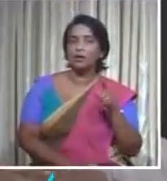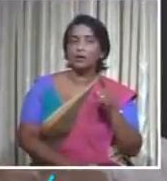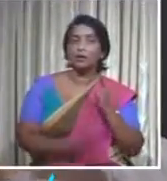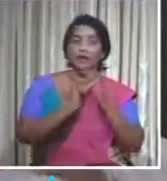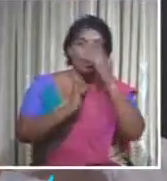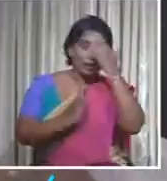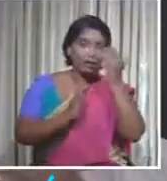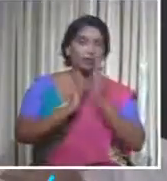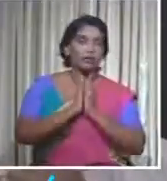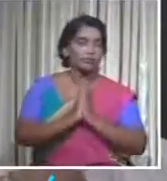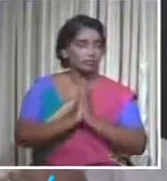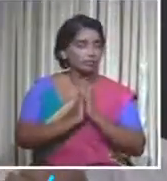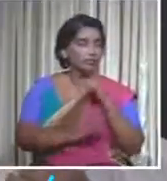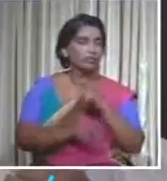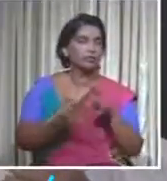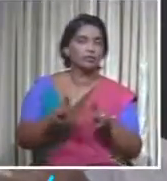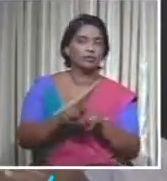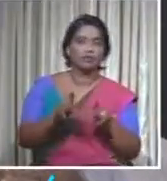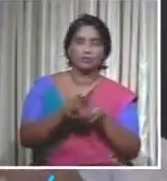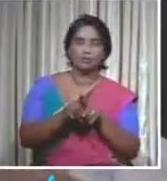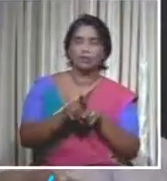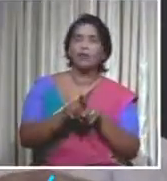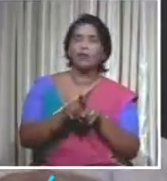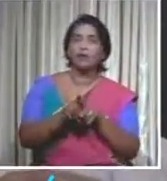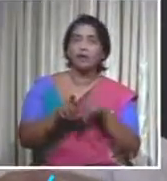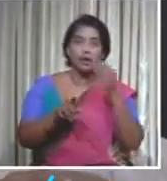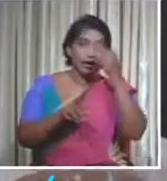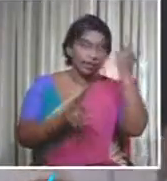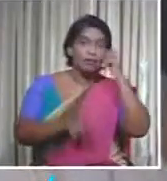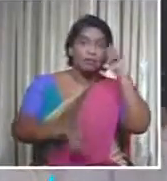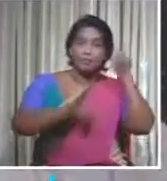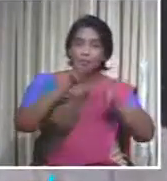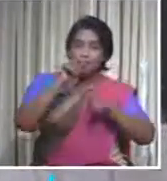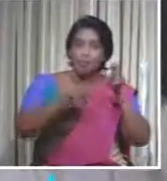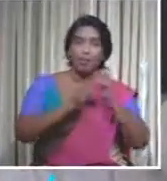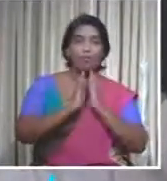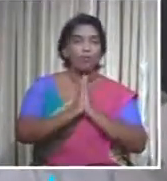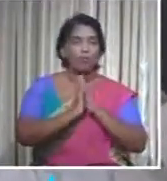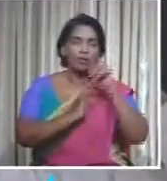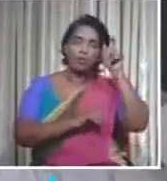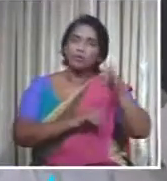तमिल बौद्ध नहीं मुद्दों सिंग